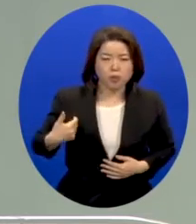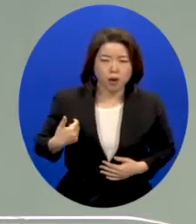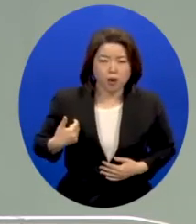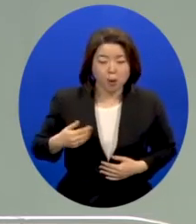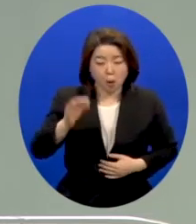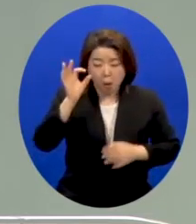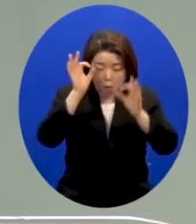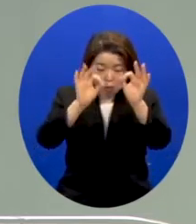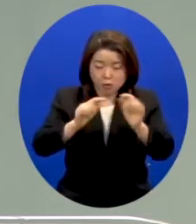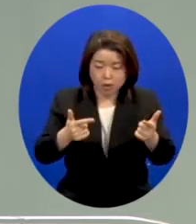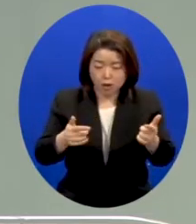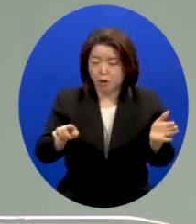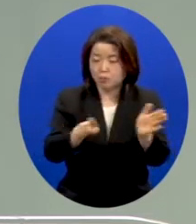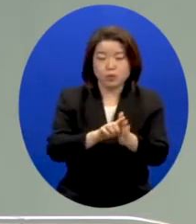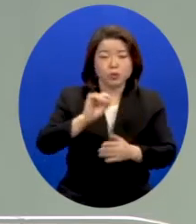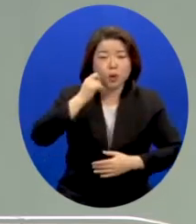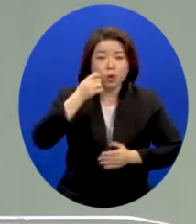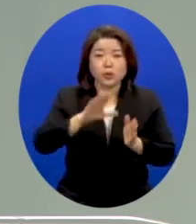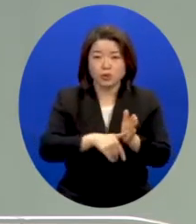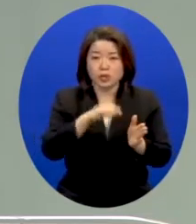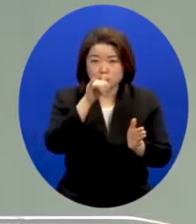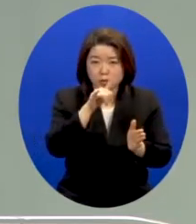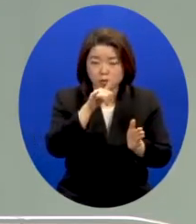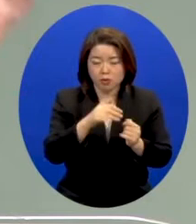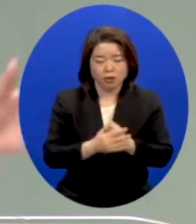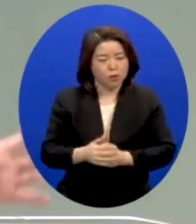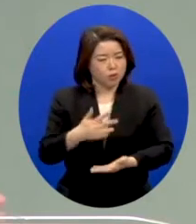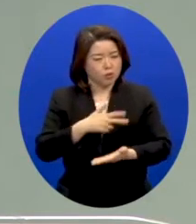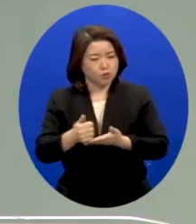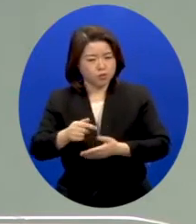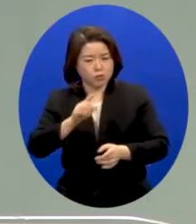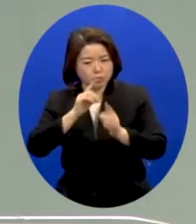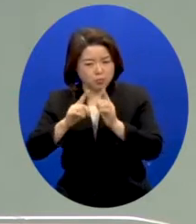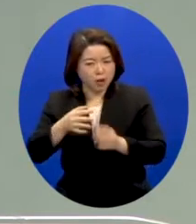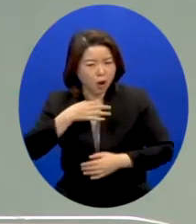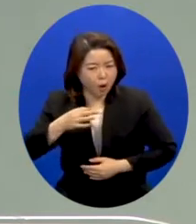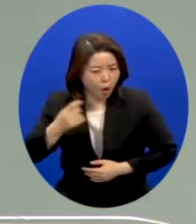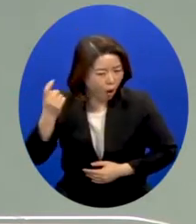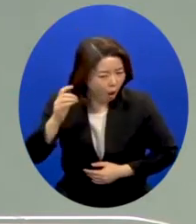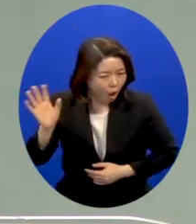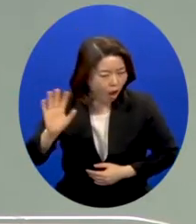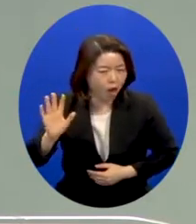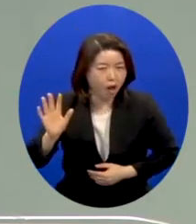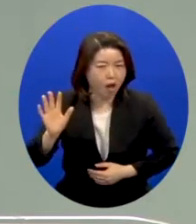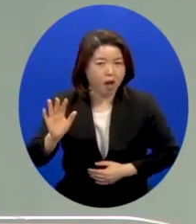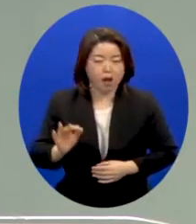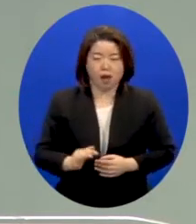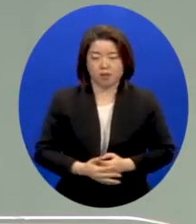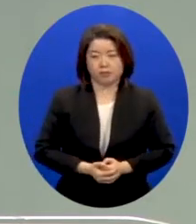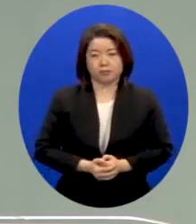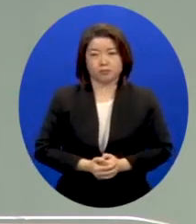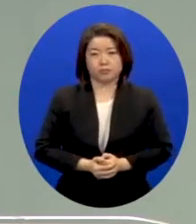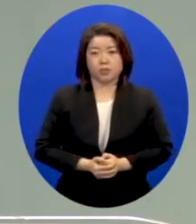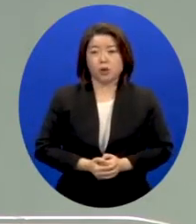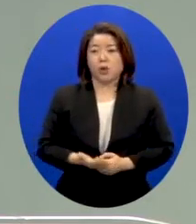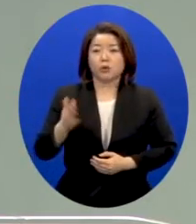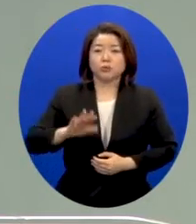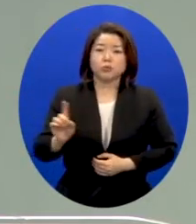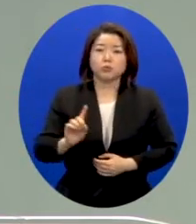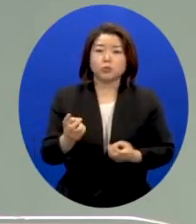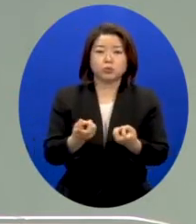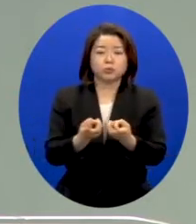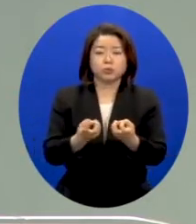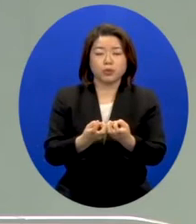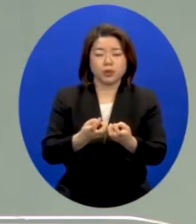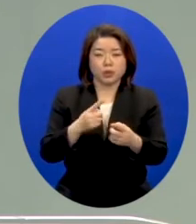서 지지도 않을 때가 있어요 주님이 뭐라고 하시는지 도무지 알아들을 수가 없어요 그런데 어떻게 예수님이